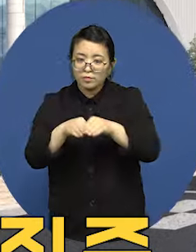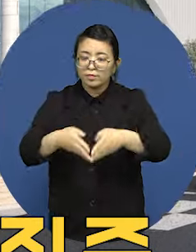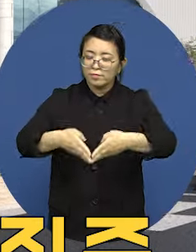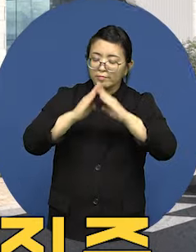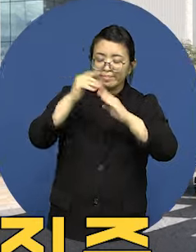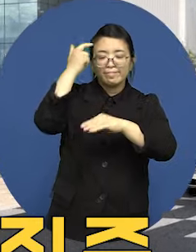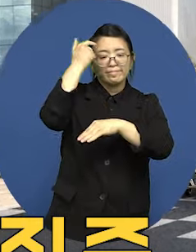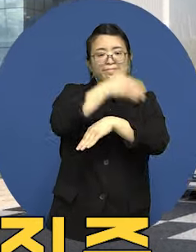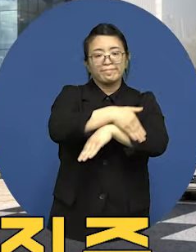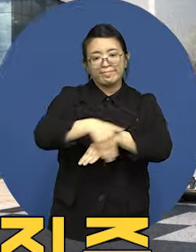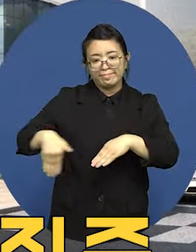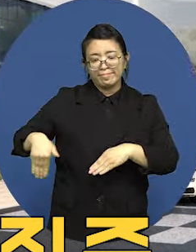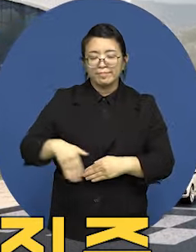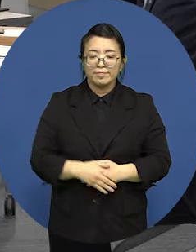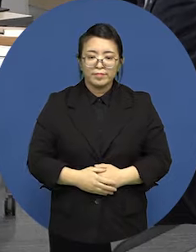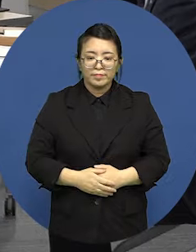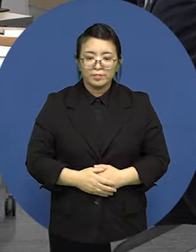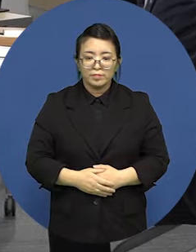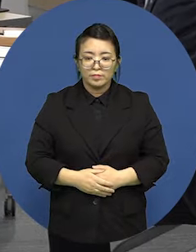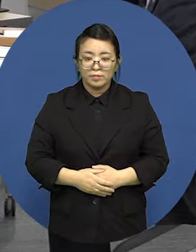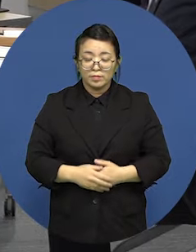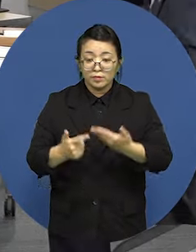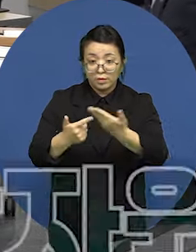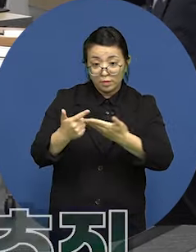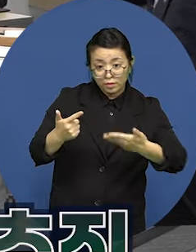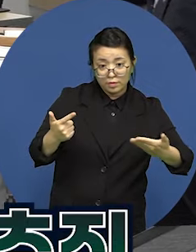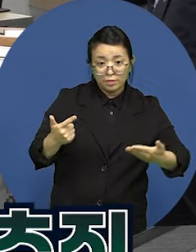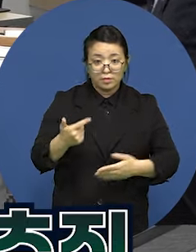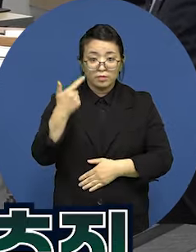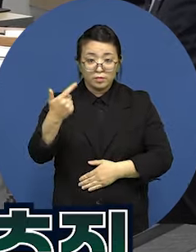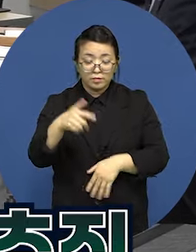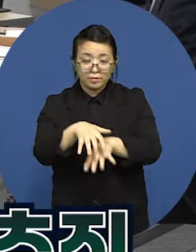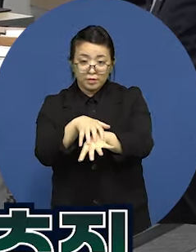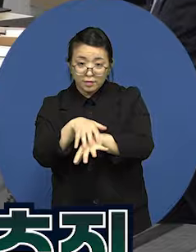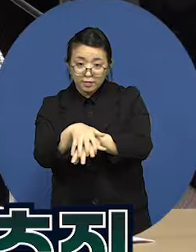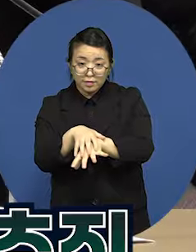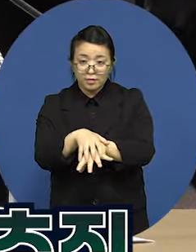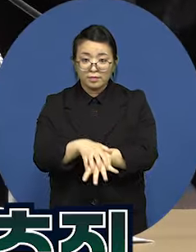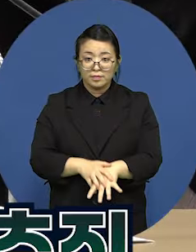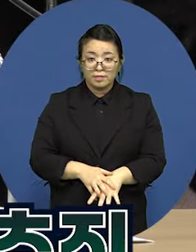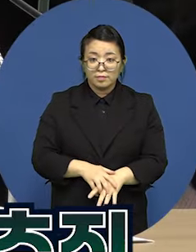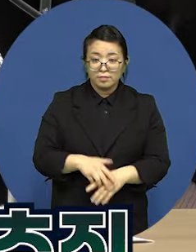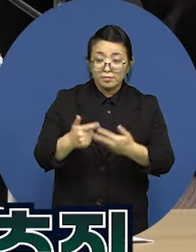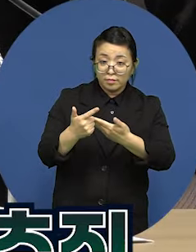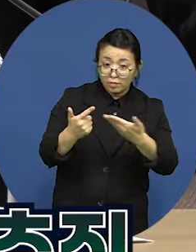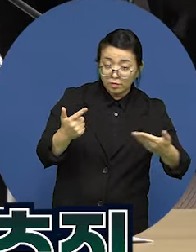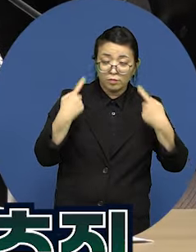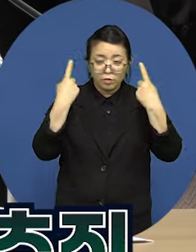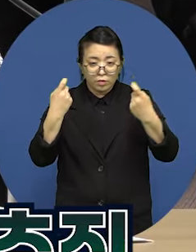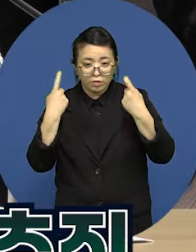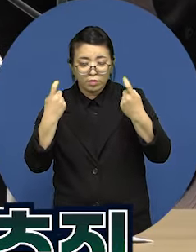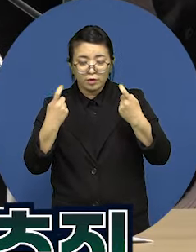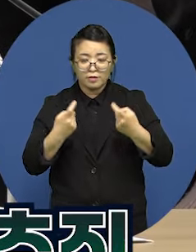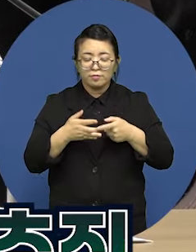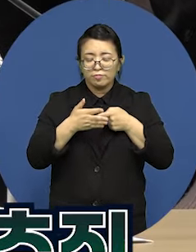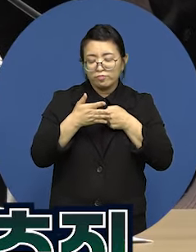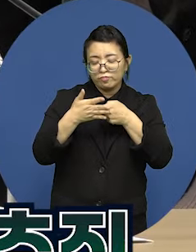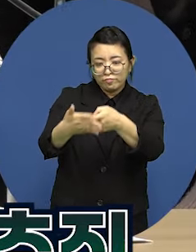계획을 추진 중이고요. 또한 낙동강 권역의 6개 지자체로 구성된 낙동강 협의회를 주도하여